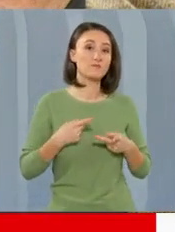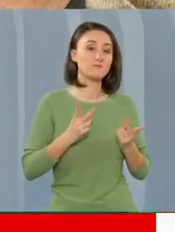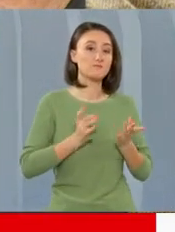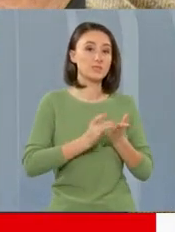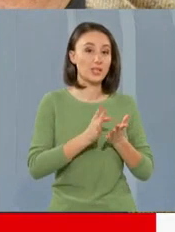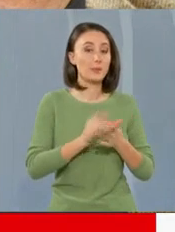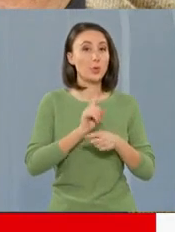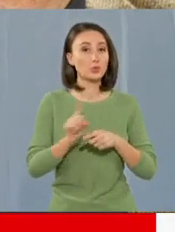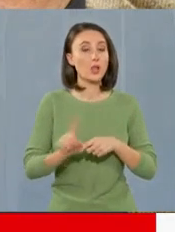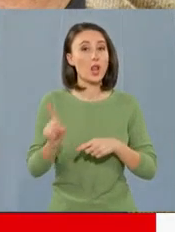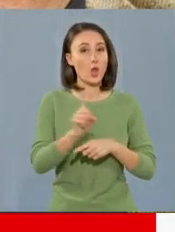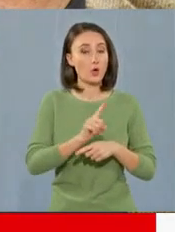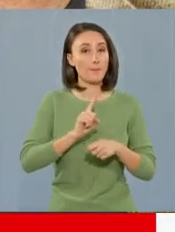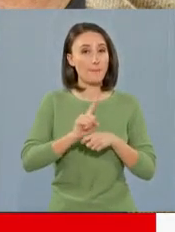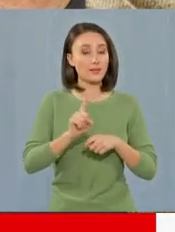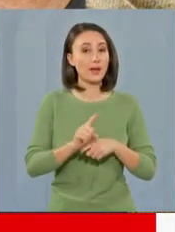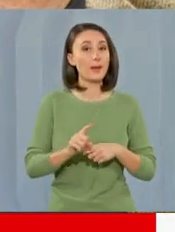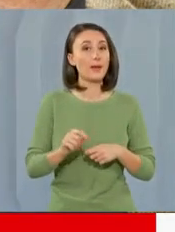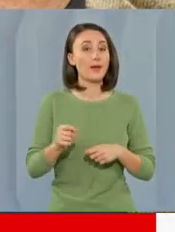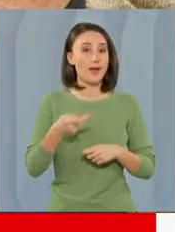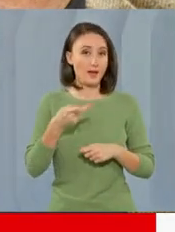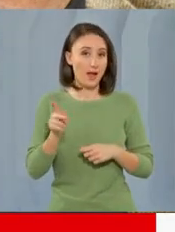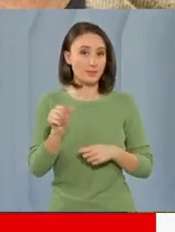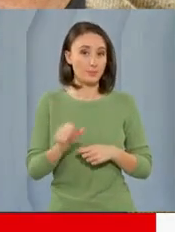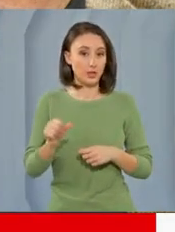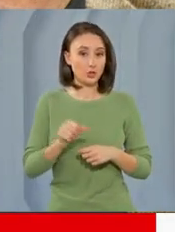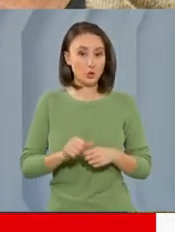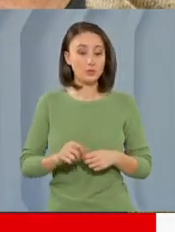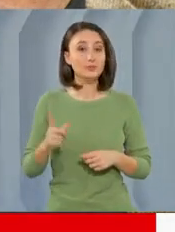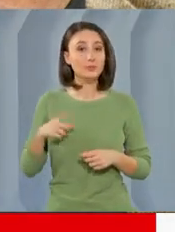lor, mai ales pentru materiile prime, petrol și gaze,